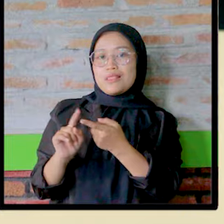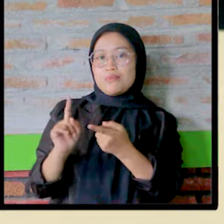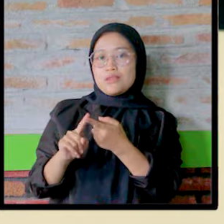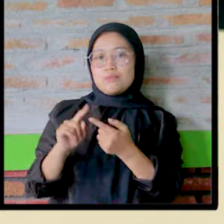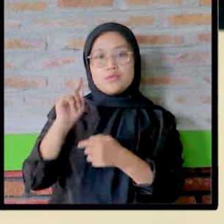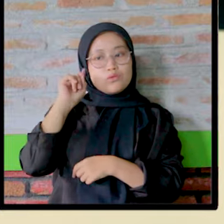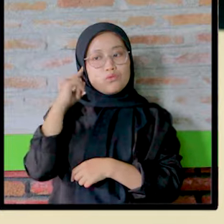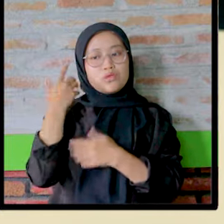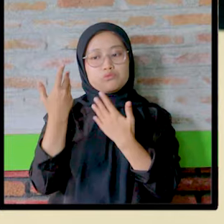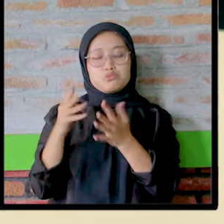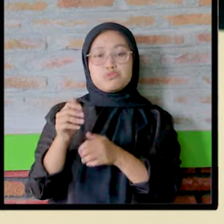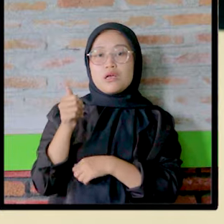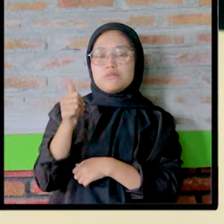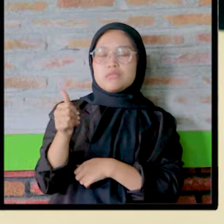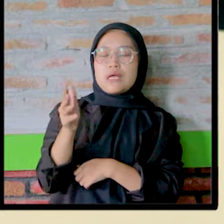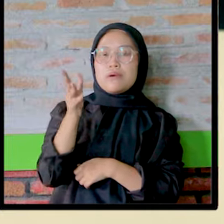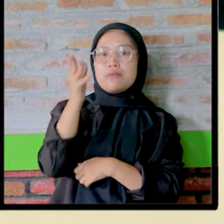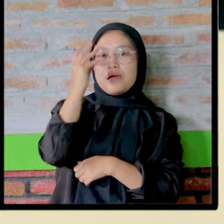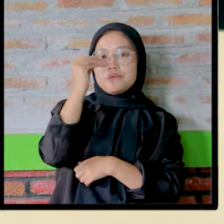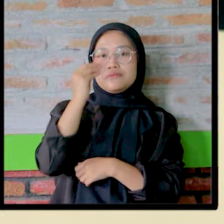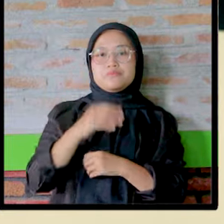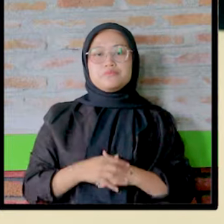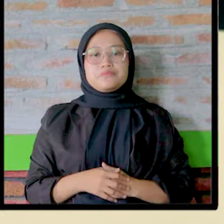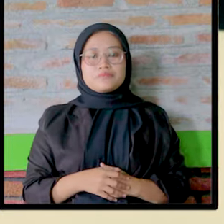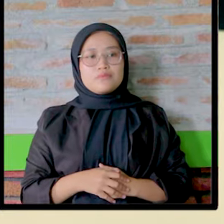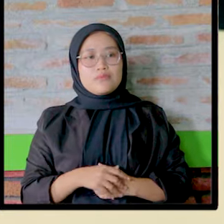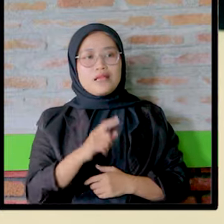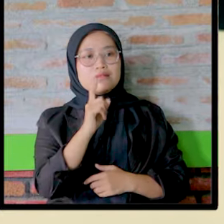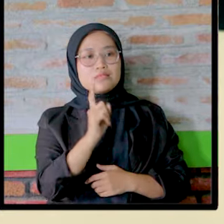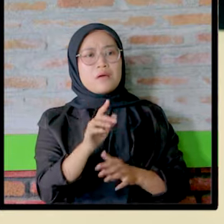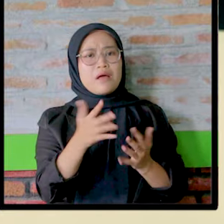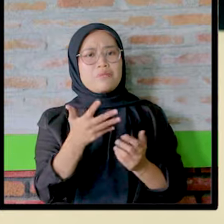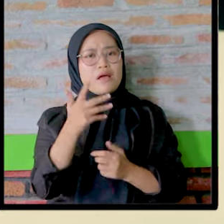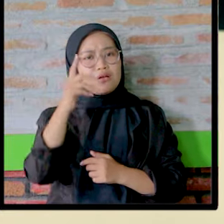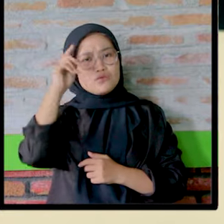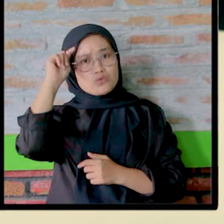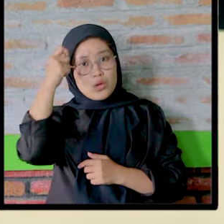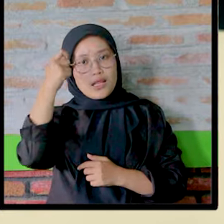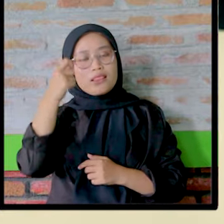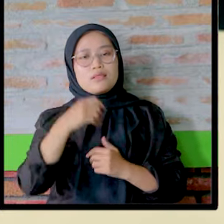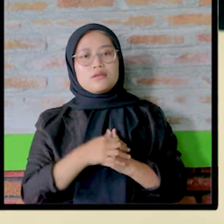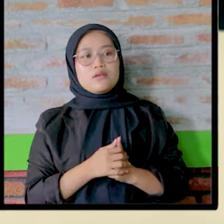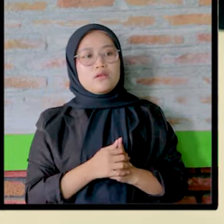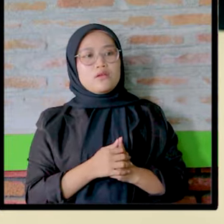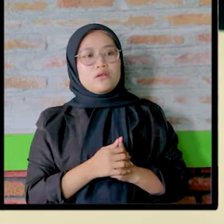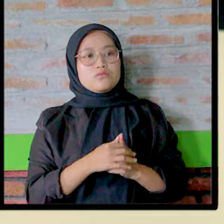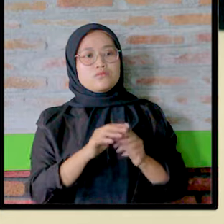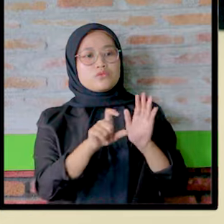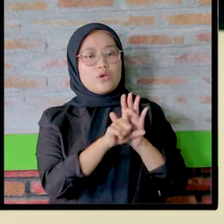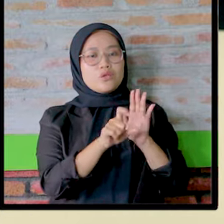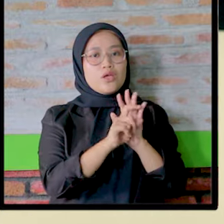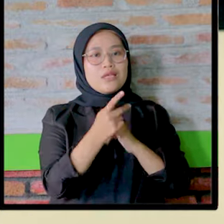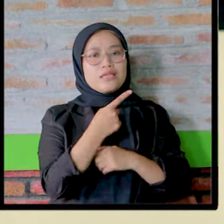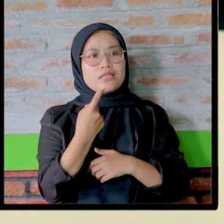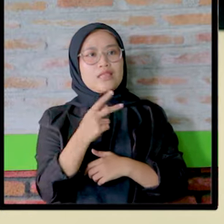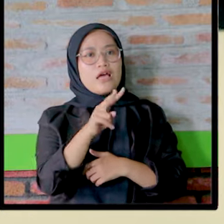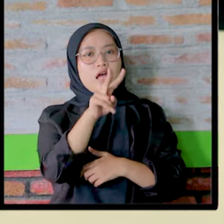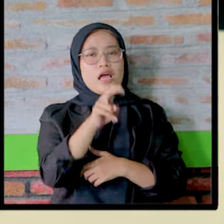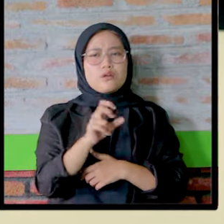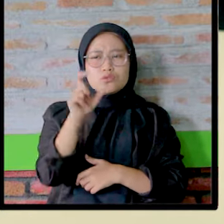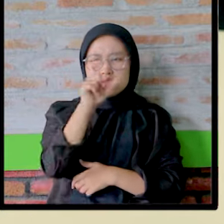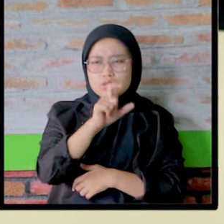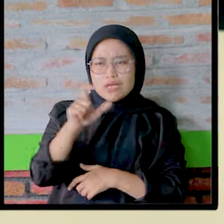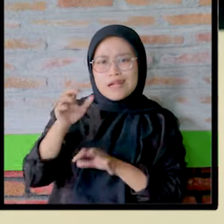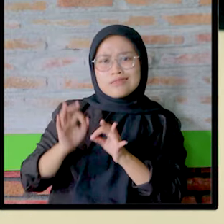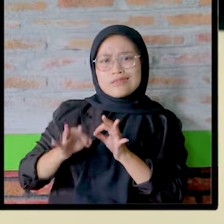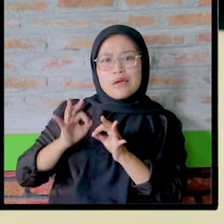bisa memahami karena kan kesulitan kalau apa misalnya kita harus cari juru bahasa isyarat terus